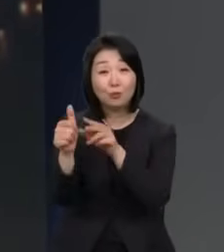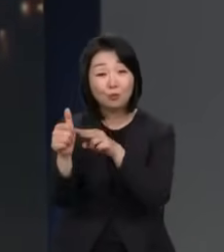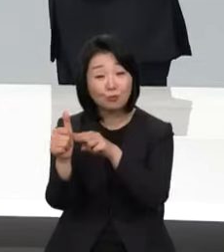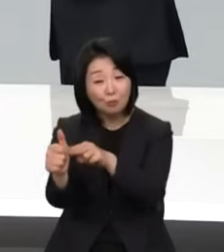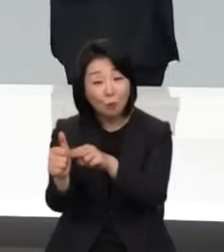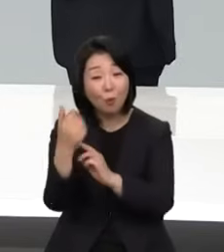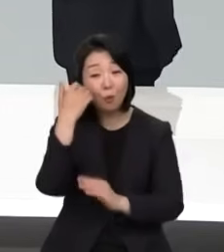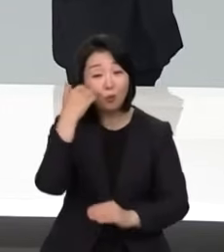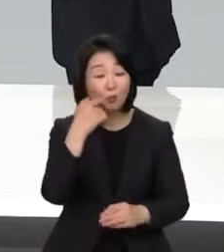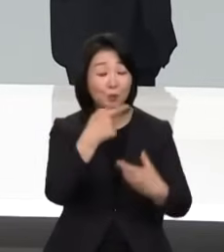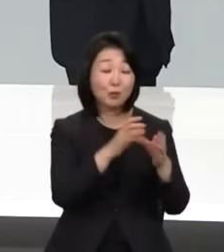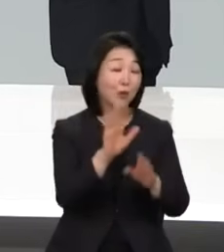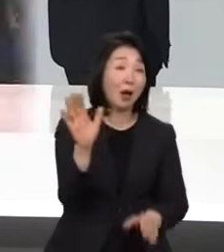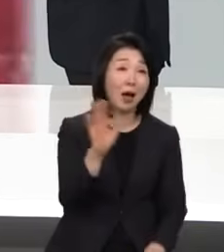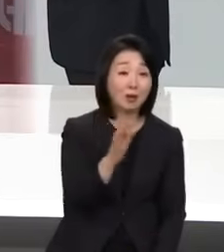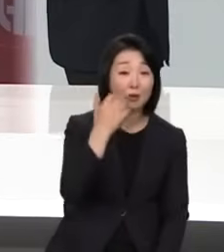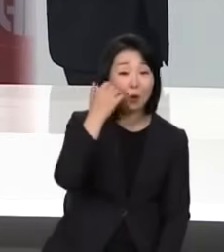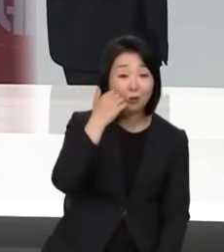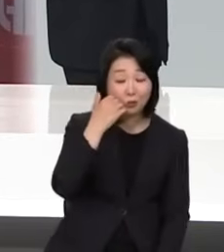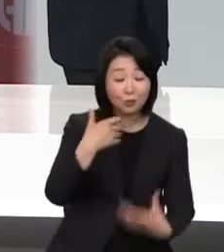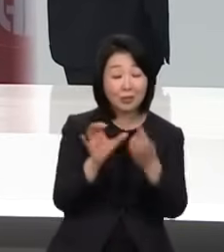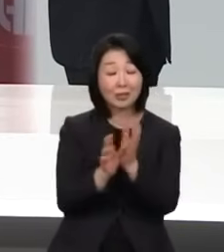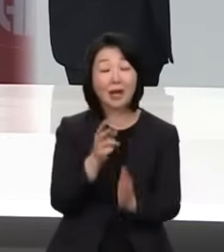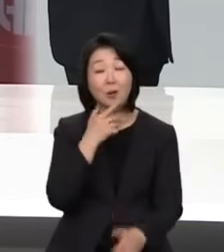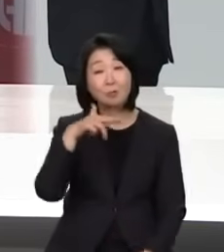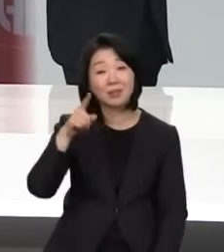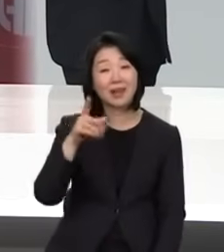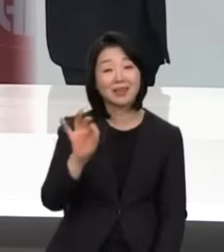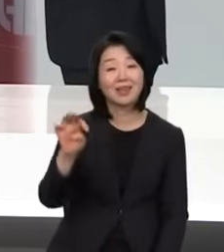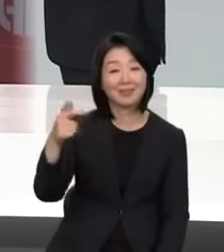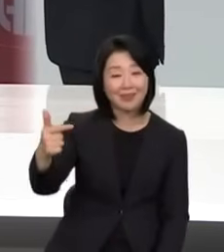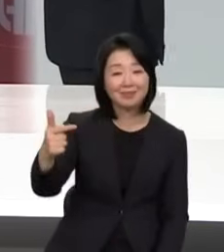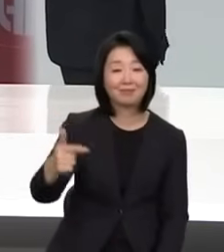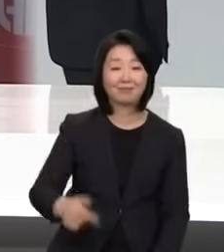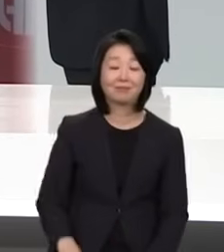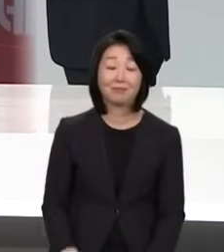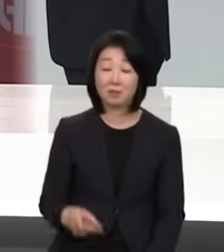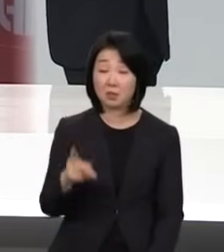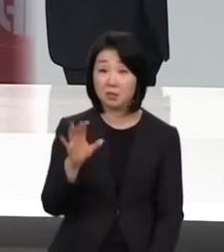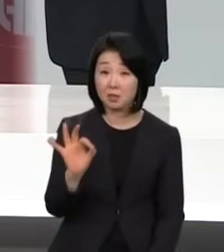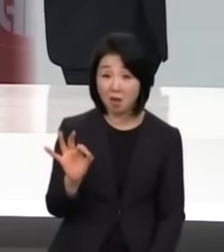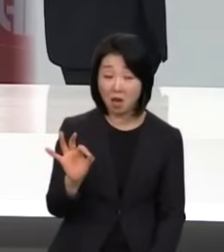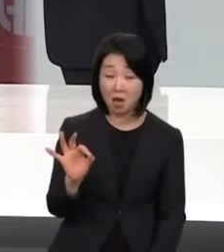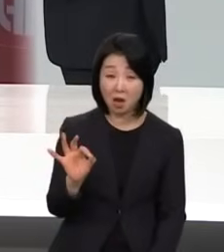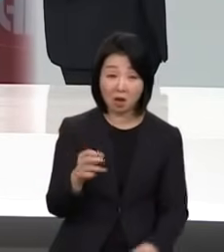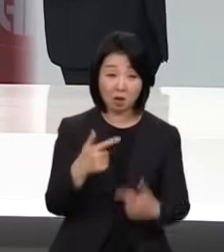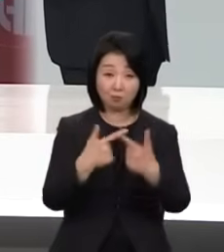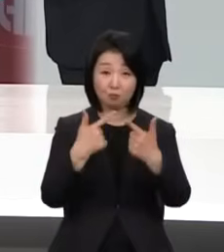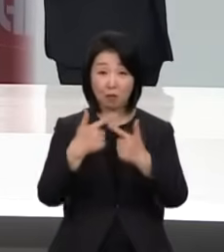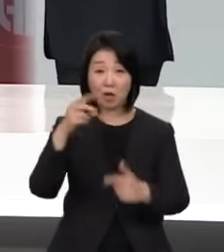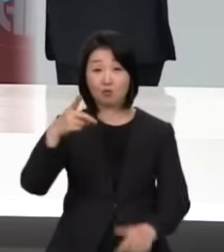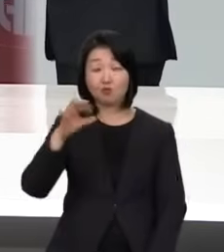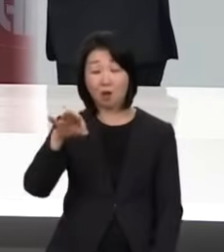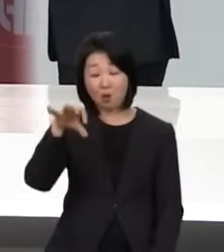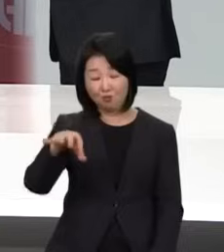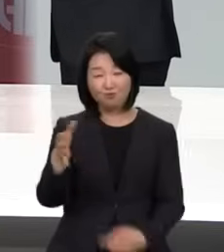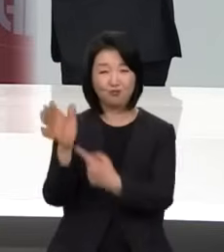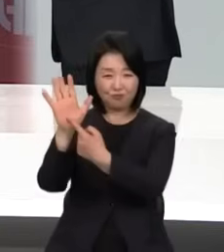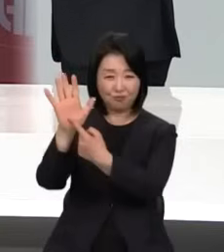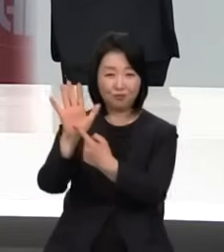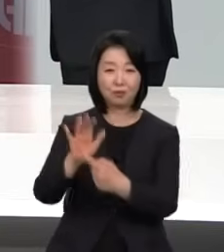아니라 다름 아닌 무소속의 장해찬 후보였습니다. 네. 장 후보가 오늘 수영구 유세 현장에 나타났기